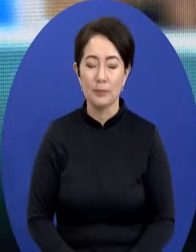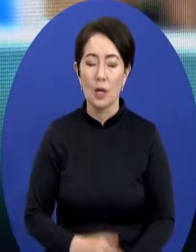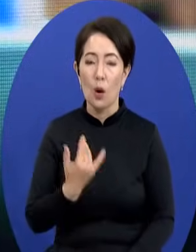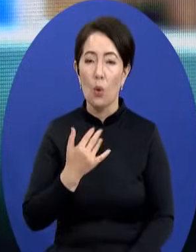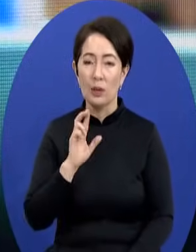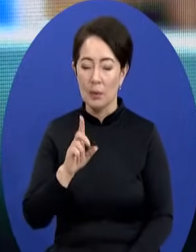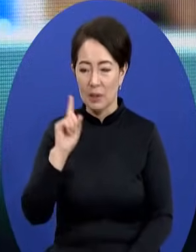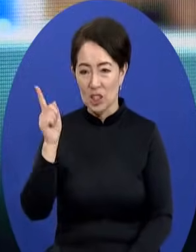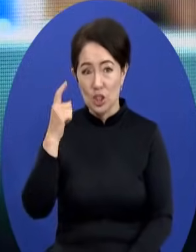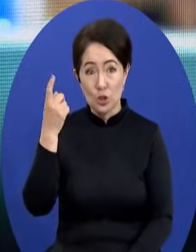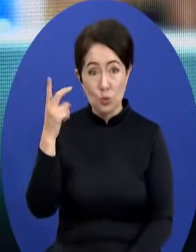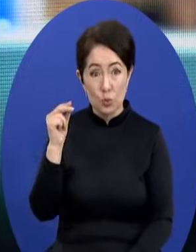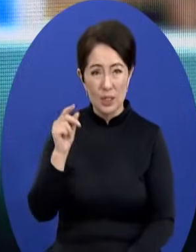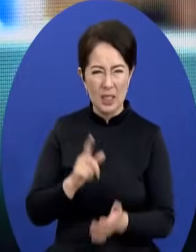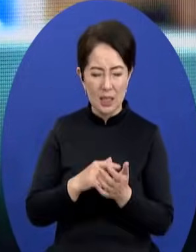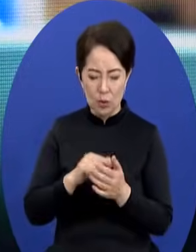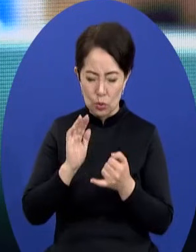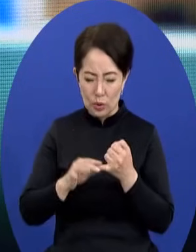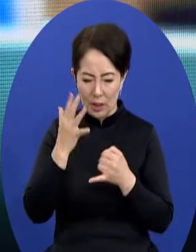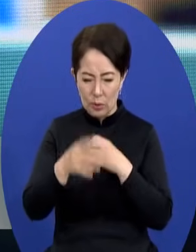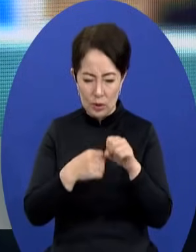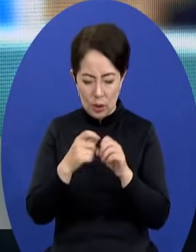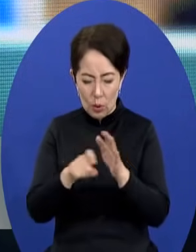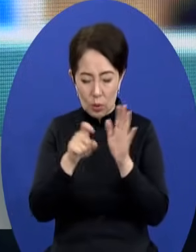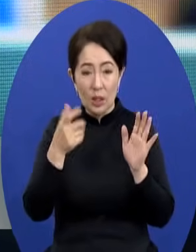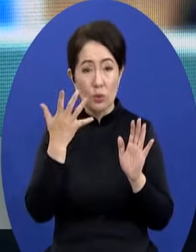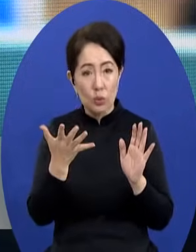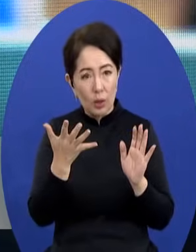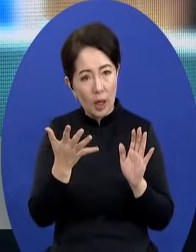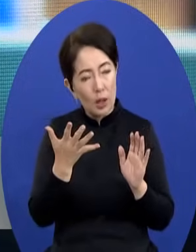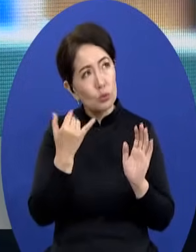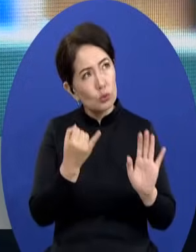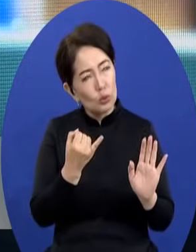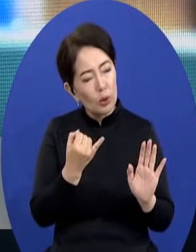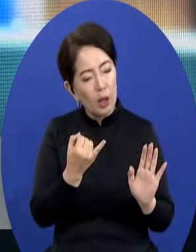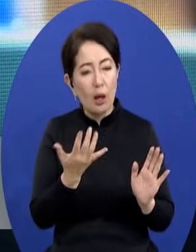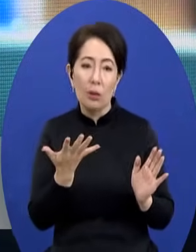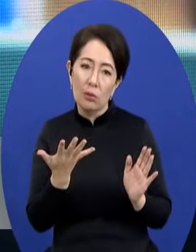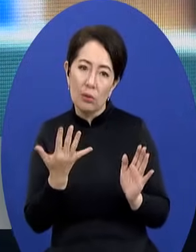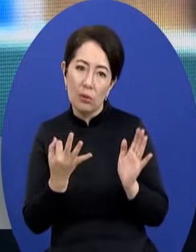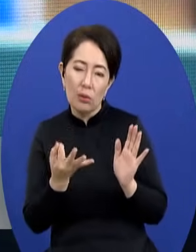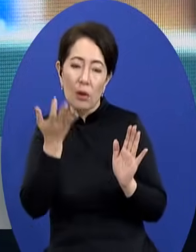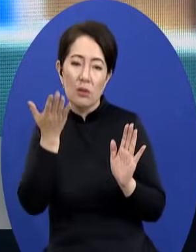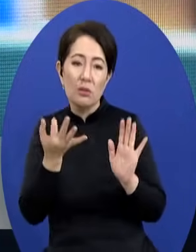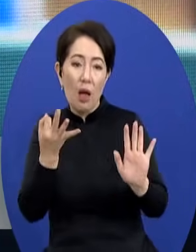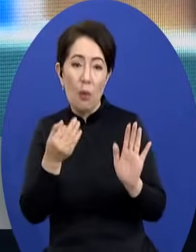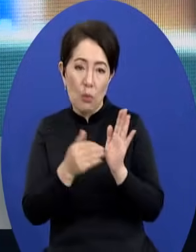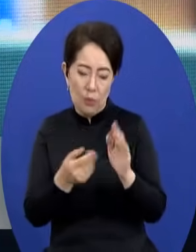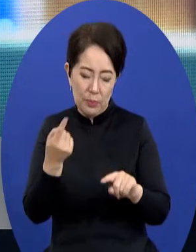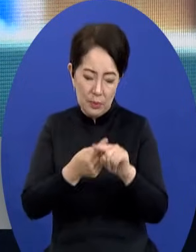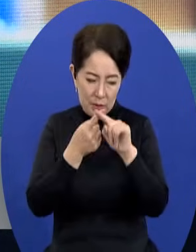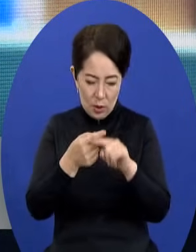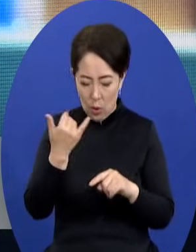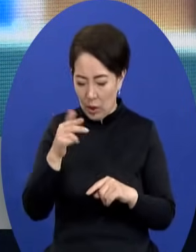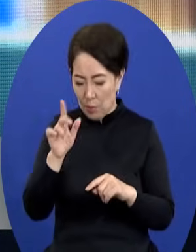Нийслэлийн эрчим хүчний хэрэглээ сүүлийн 5 жилд 6-аас 8 хувиар өсчээ. Суурьачаал нэмэгдсэн энэ үед Улаанбаатар цахилгаан түгээх станц болон Улаанбаатар дулааны